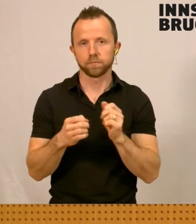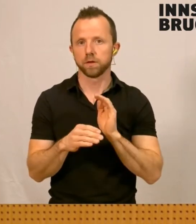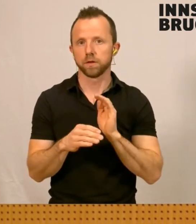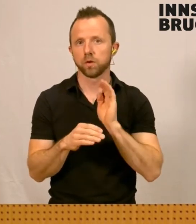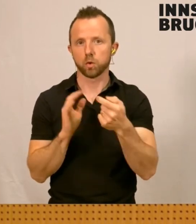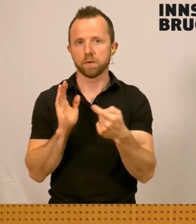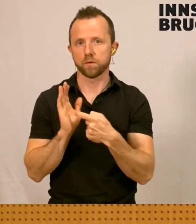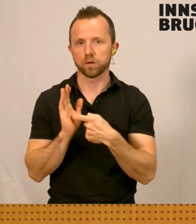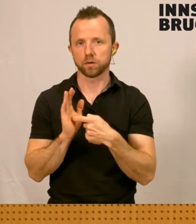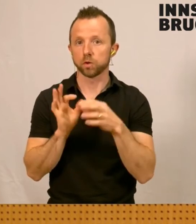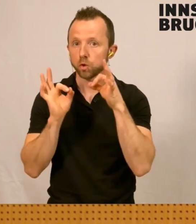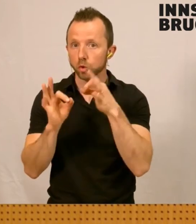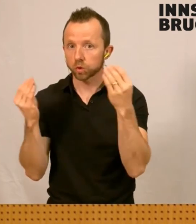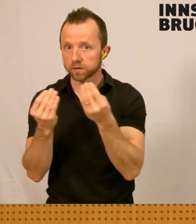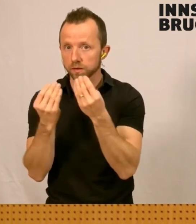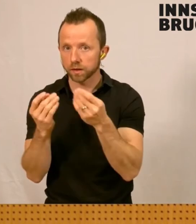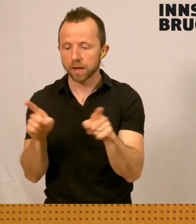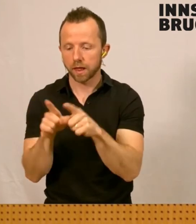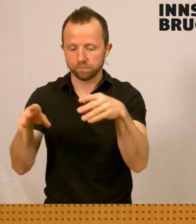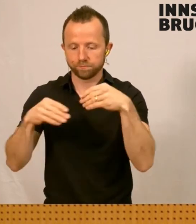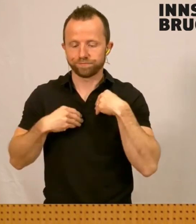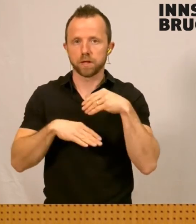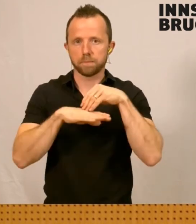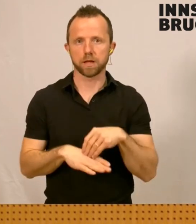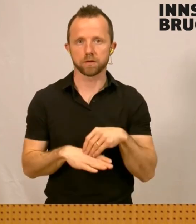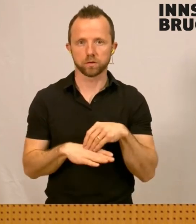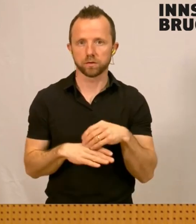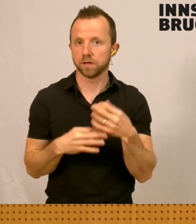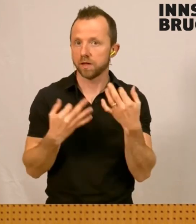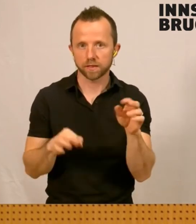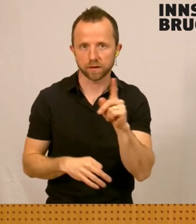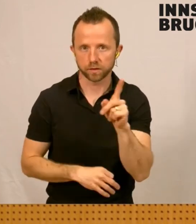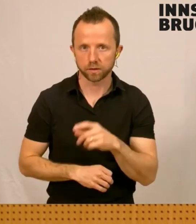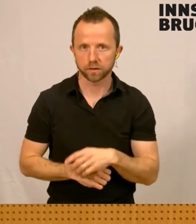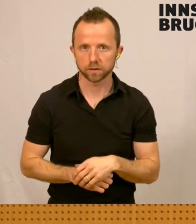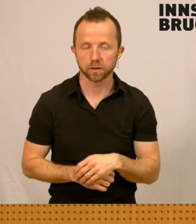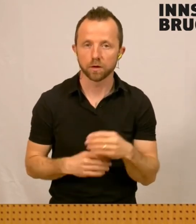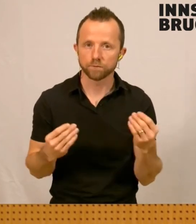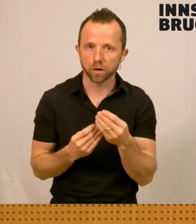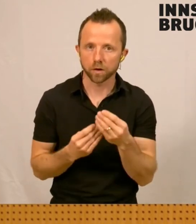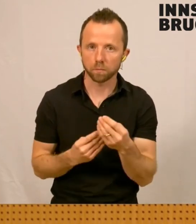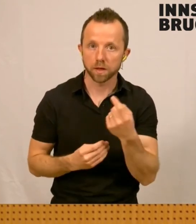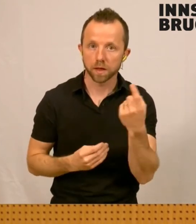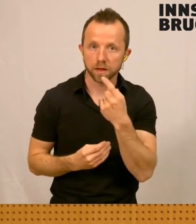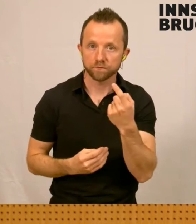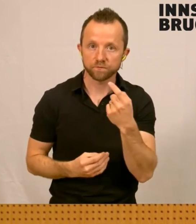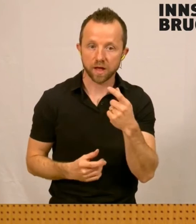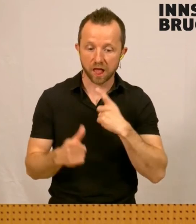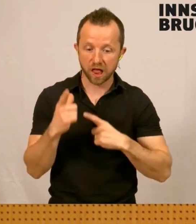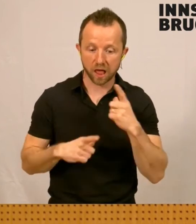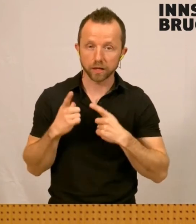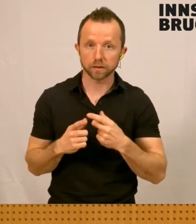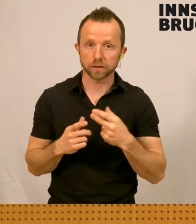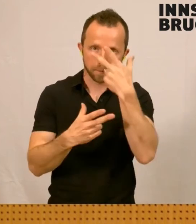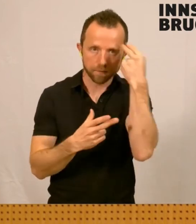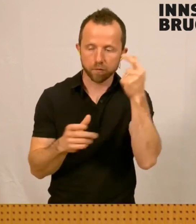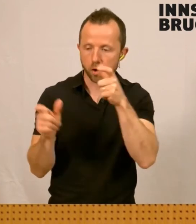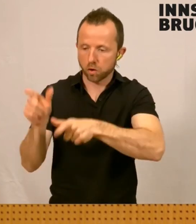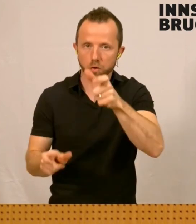aus einer guten Sache eine Belastung, und das darf nicht sein, weil die Leidtragenden sind die Innsbruckerinnen und Innsbrucker.